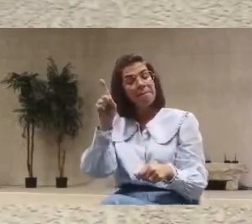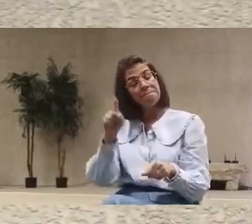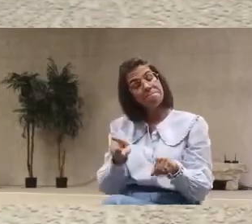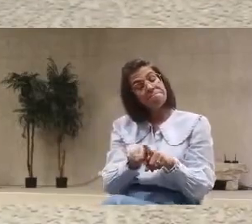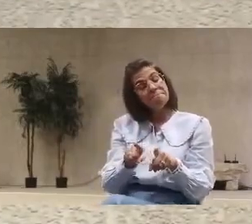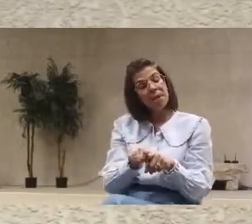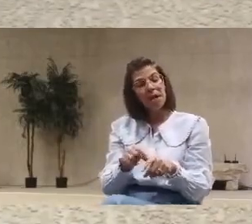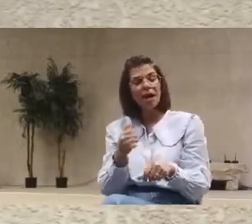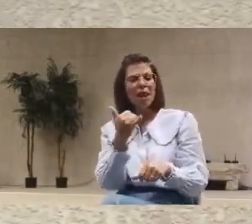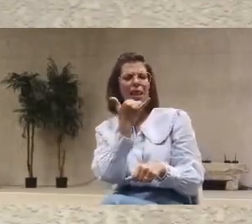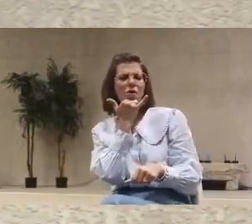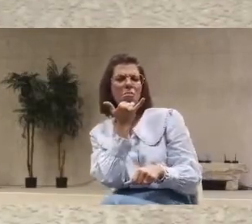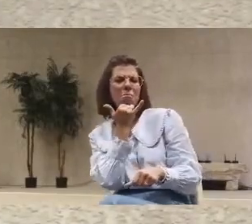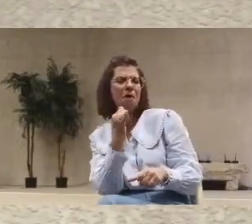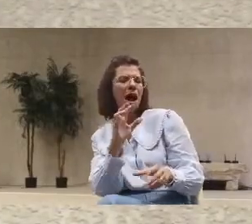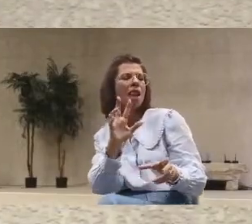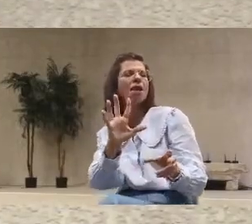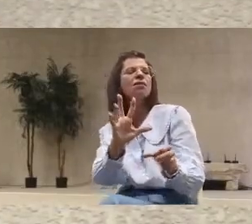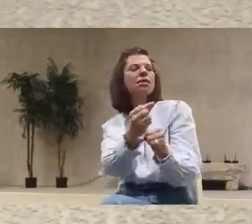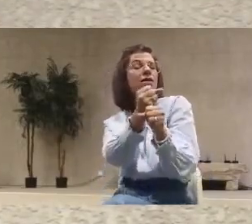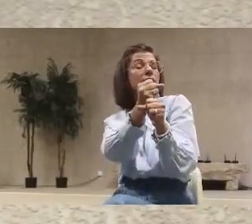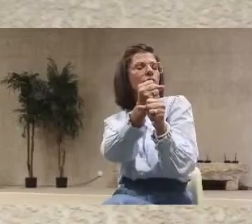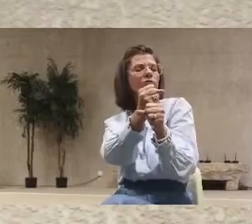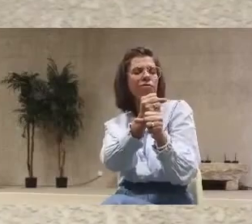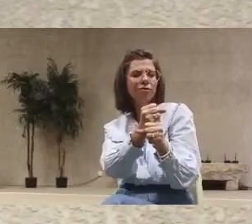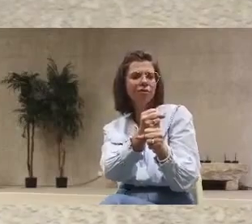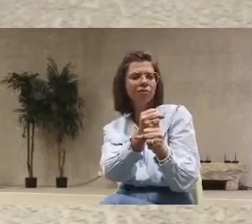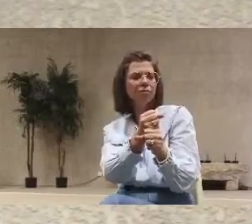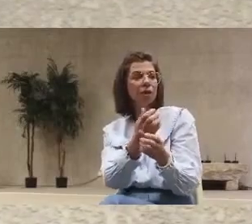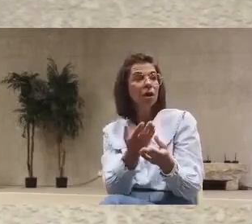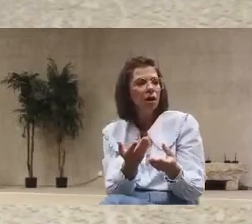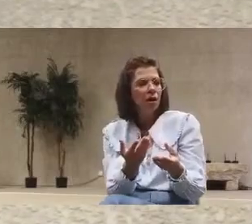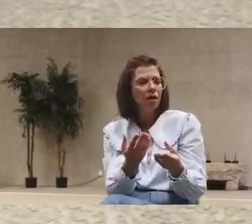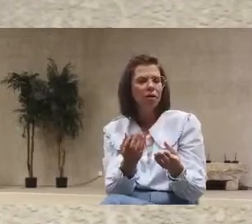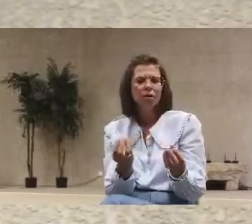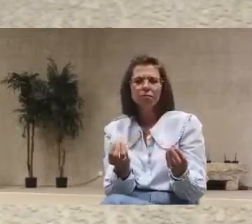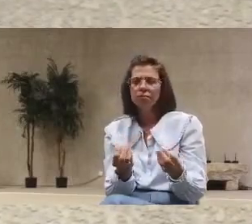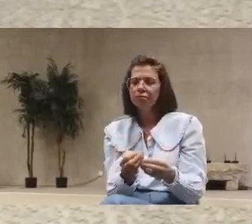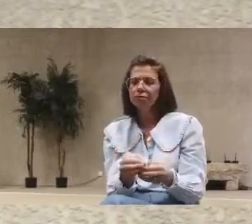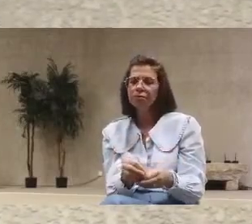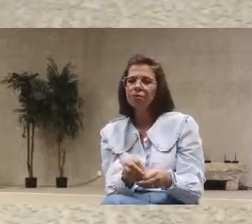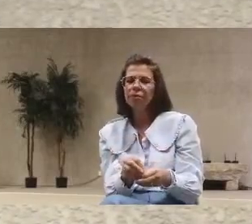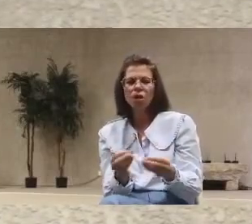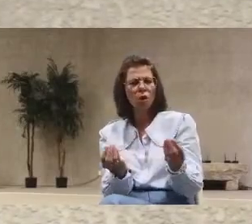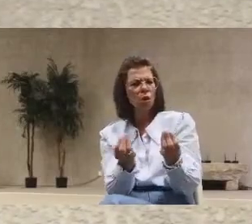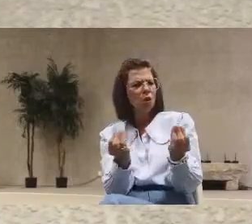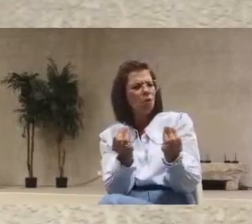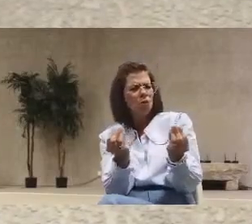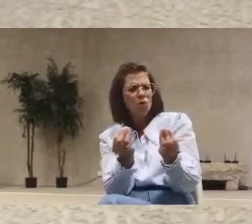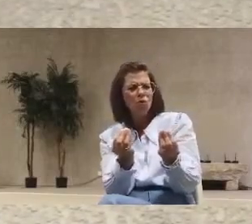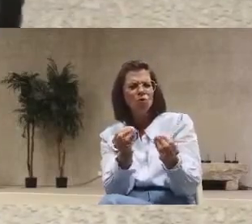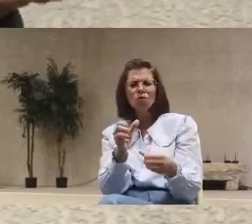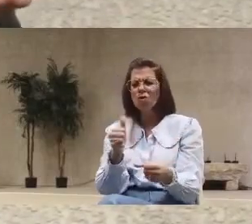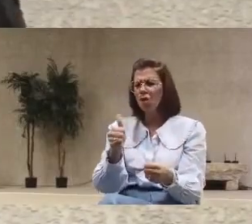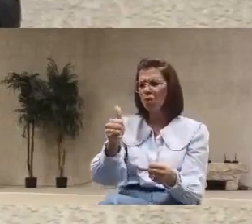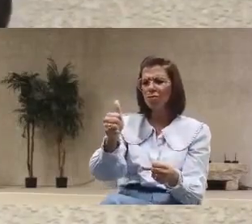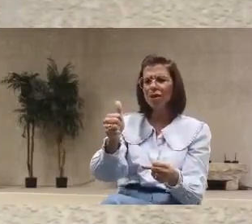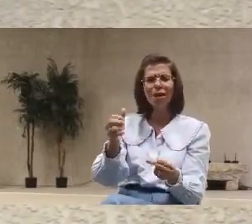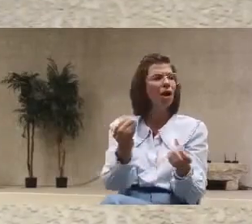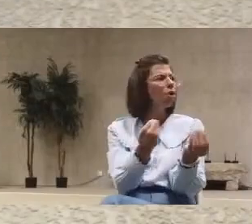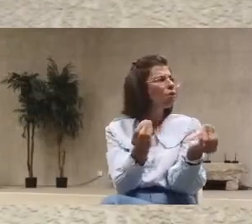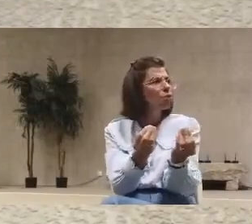? Où est le bien ? Et peut-être que vous faites partie de ceux qui essayent de vivre d'une manière peut-être droite,